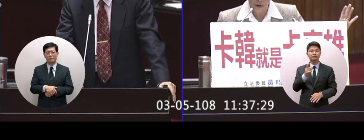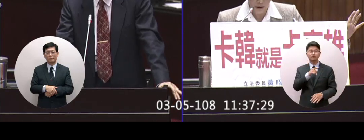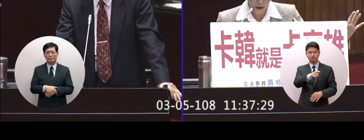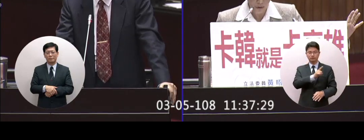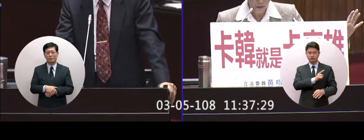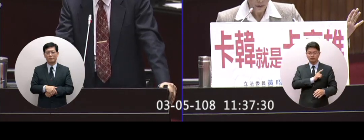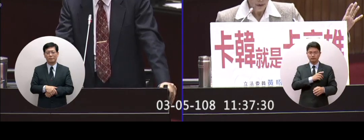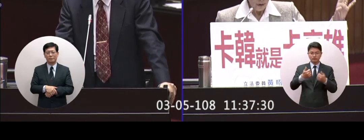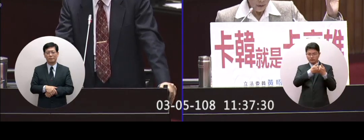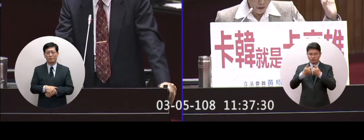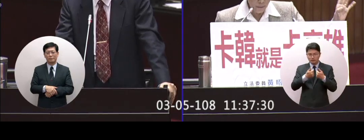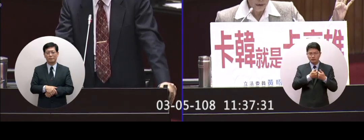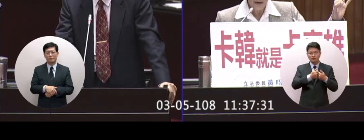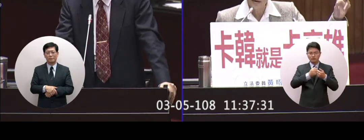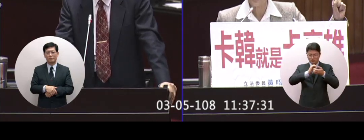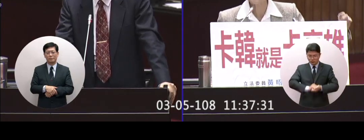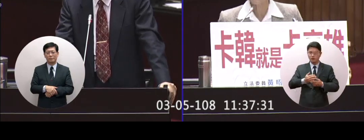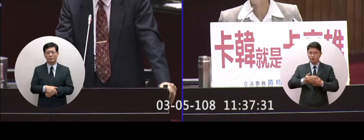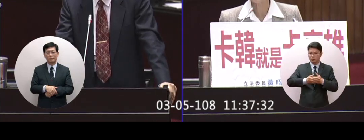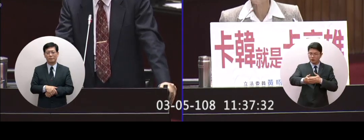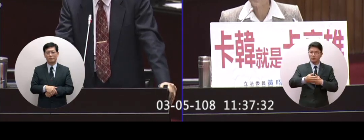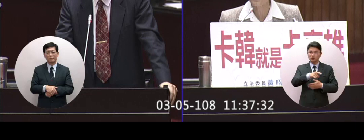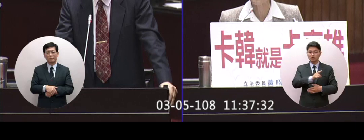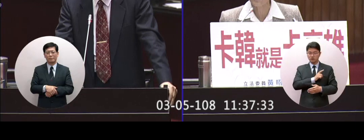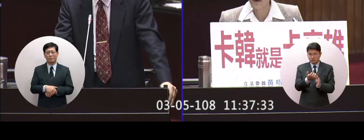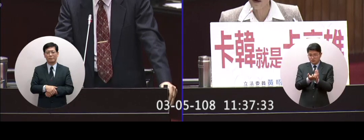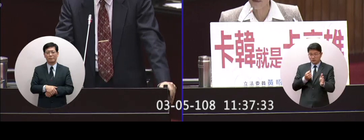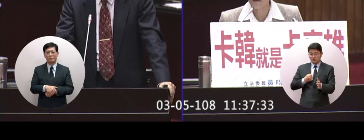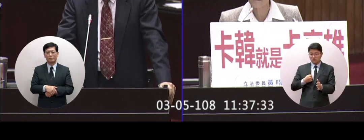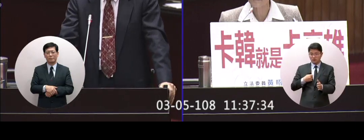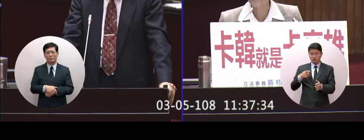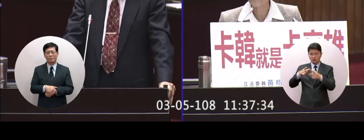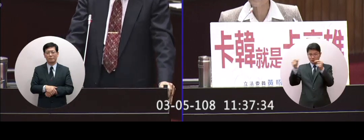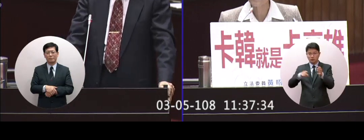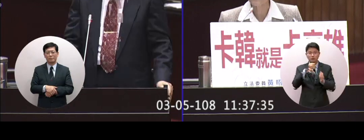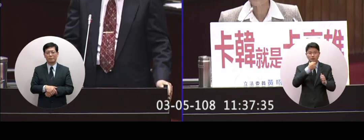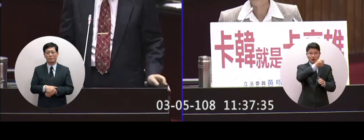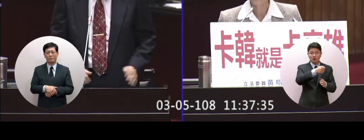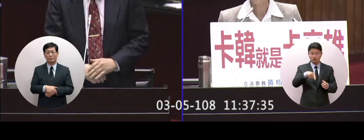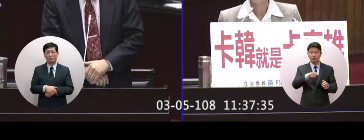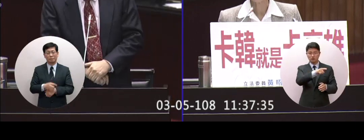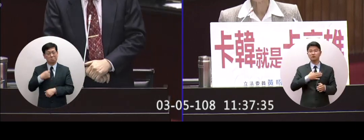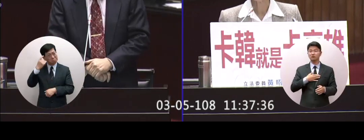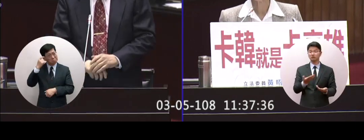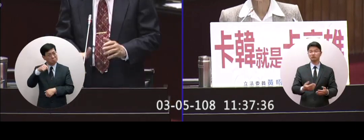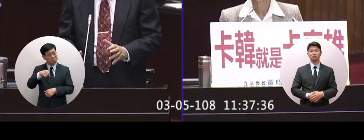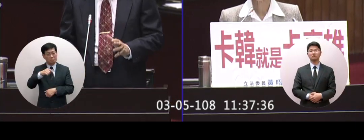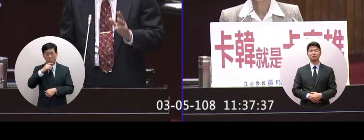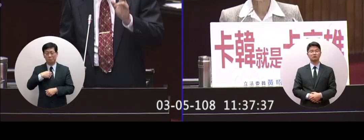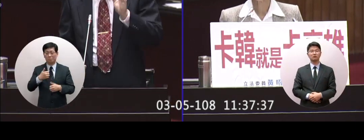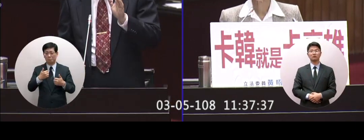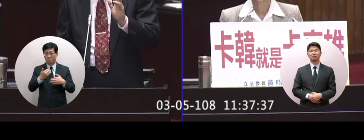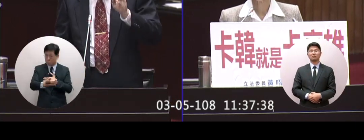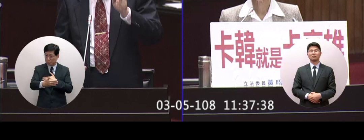策的过程当中，你们事前知道有这样子的专访吗？ 我想我们在这个过